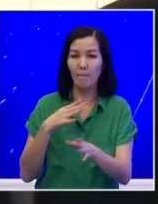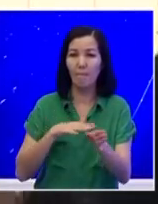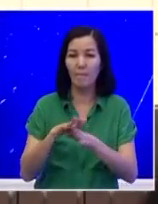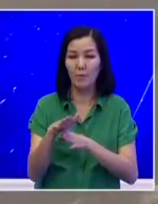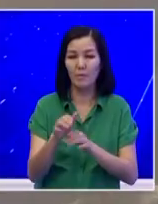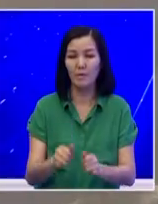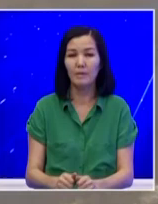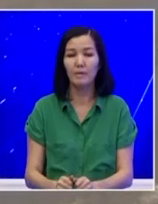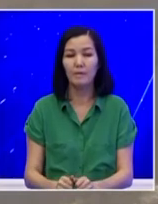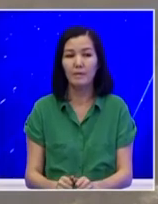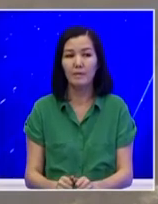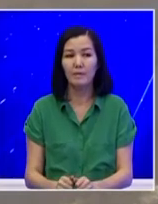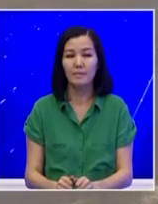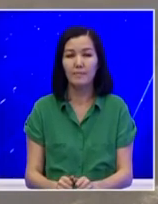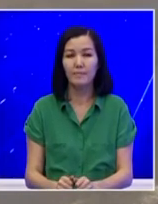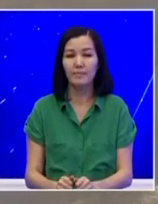полноценные.